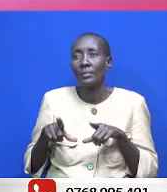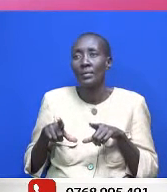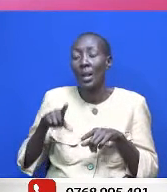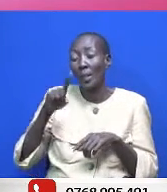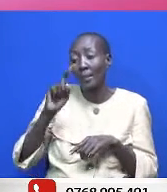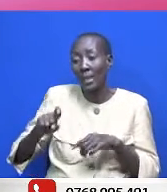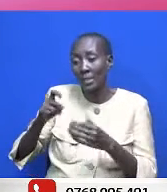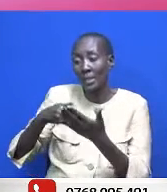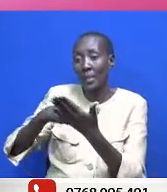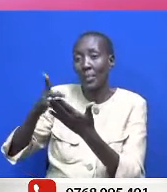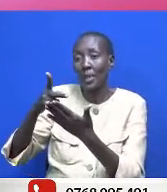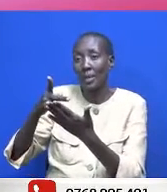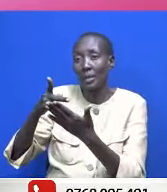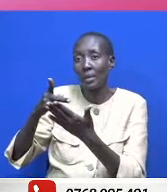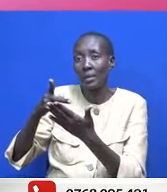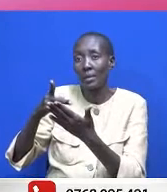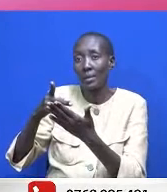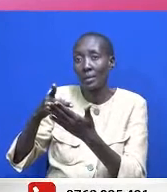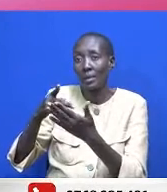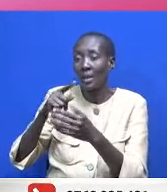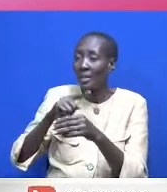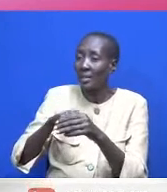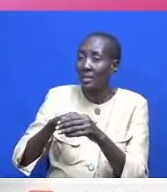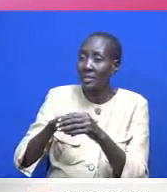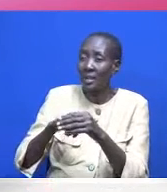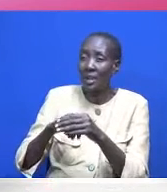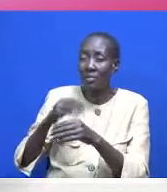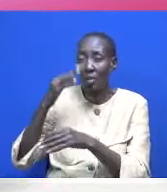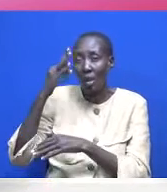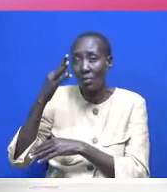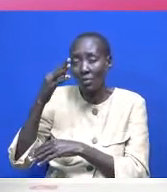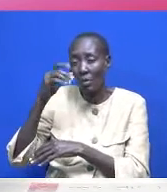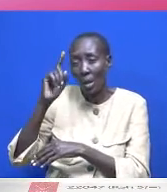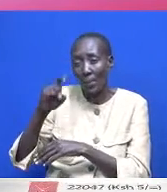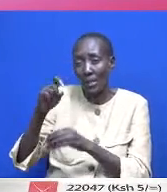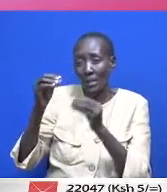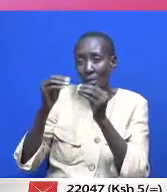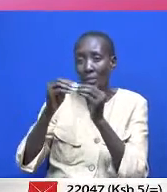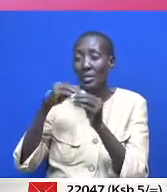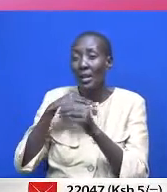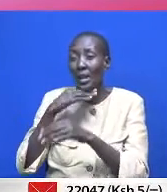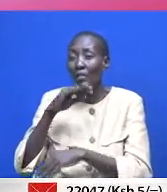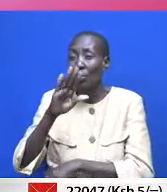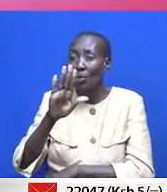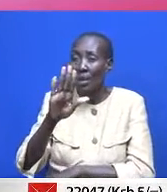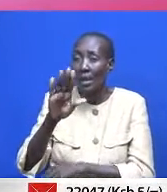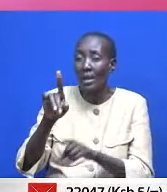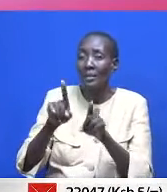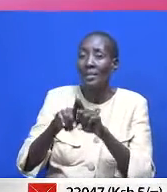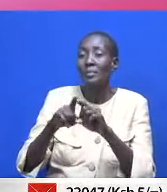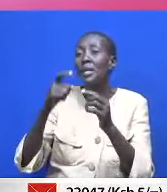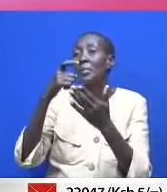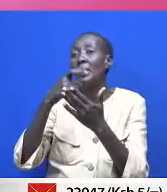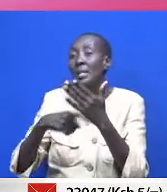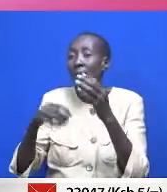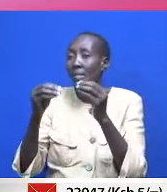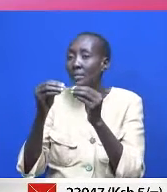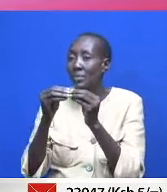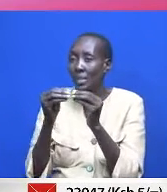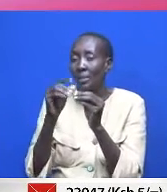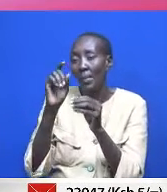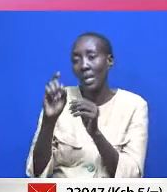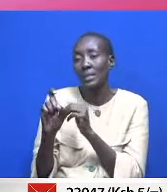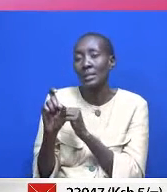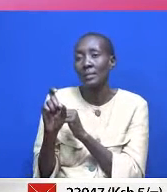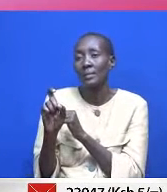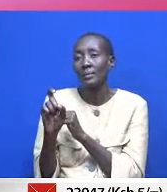utazilipa. Lazima wakati nyingine utakutana na kifo, na wakati nyingine utakutana na kodi ambayo inahitajika kulipa. Na